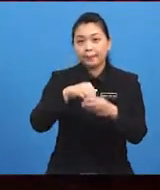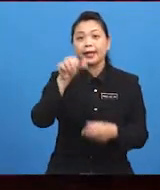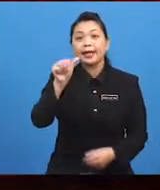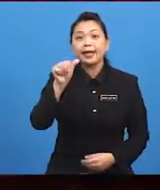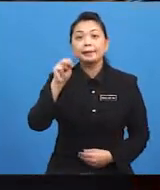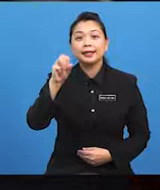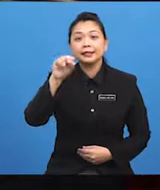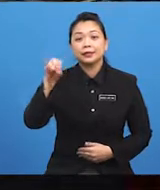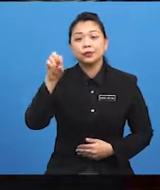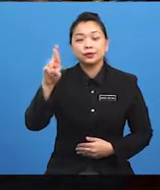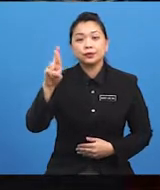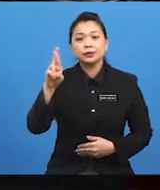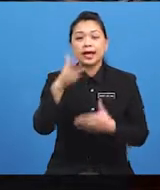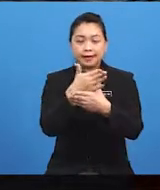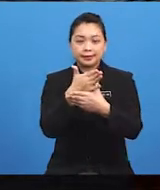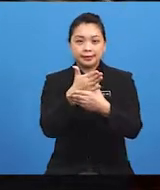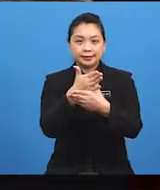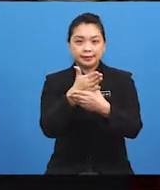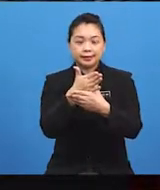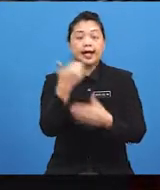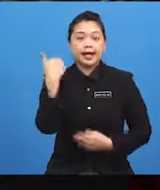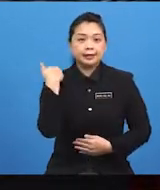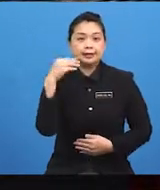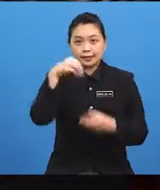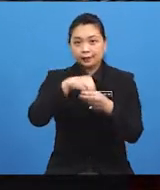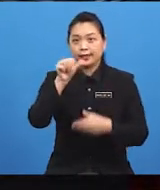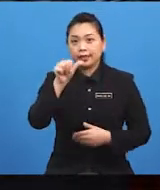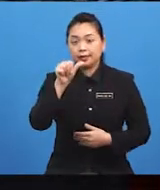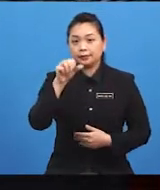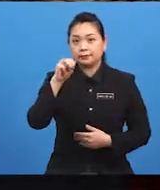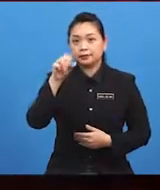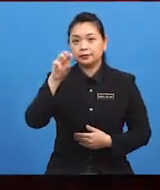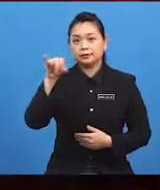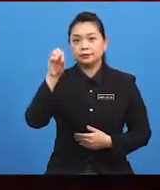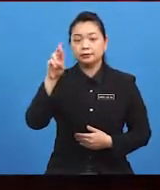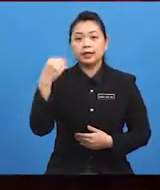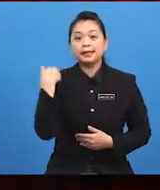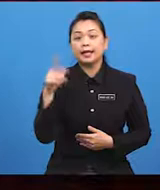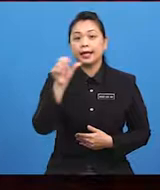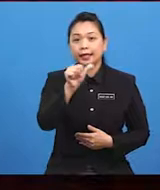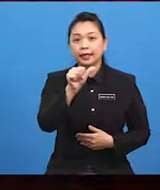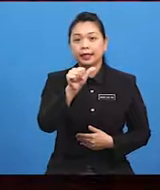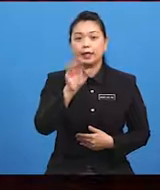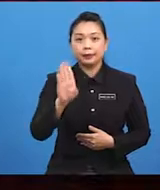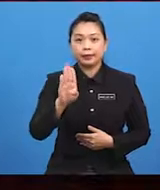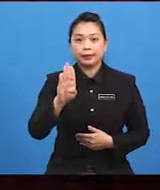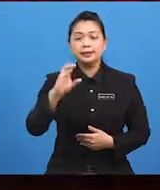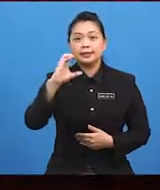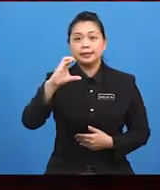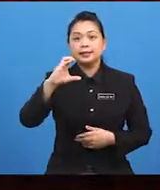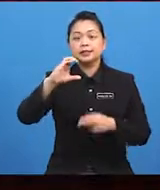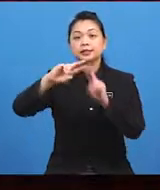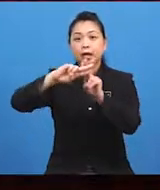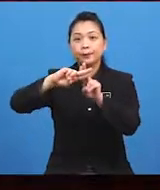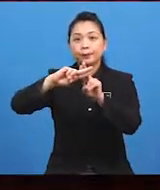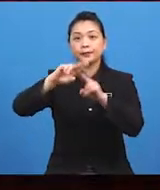major? Antara not-not yang terdapat dalam skill A major ialah not A, B, C sharp,